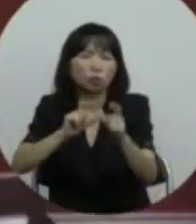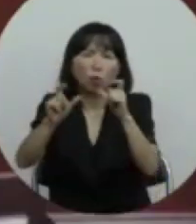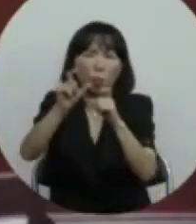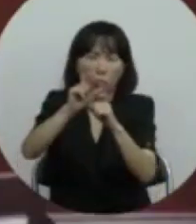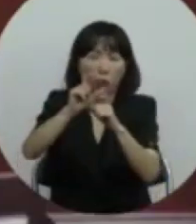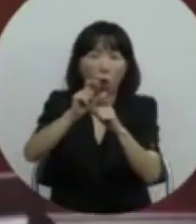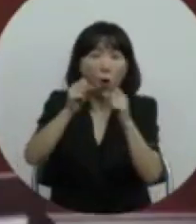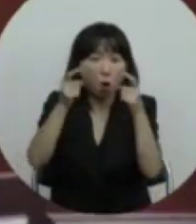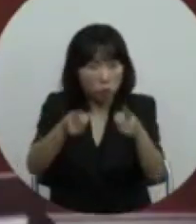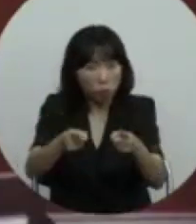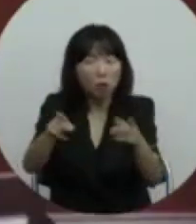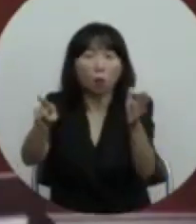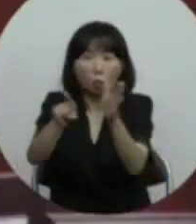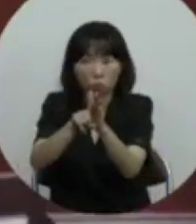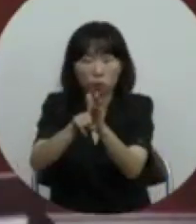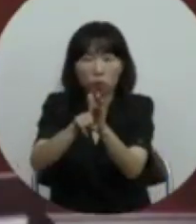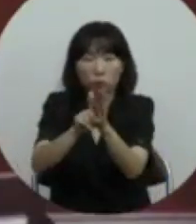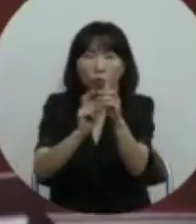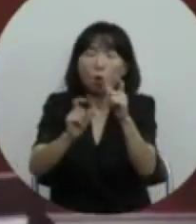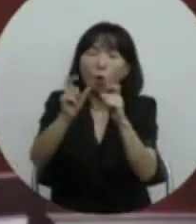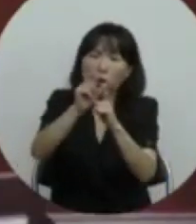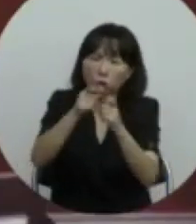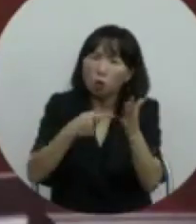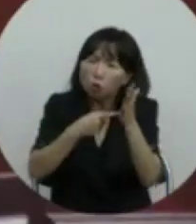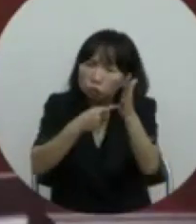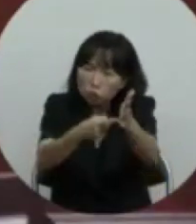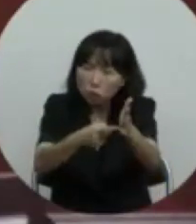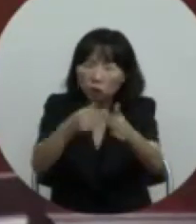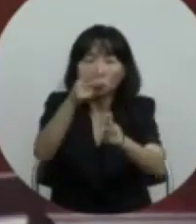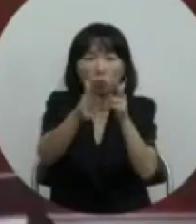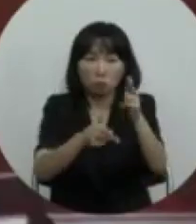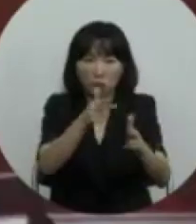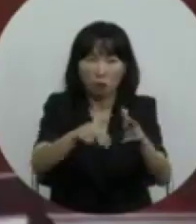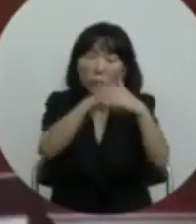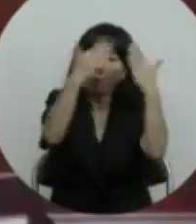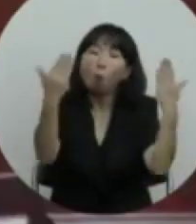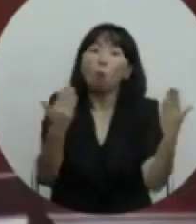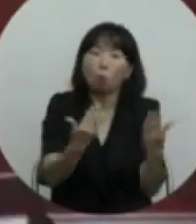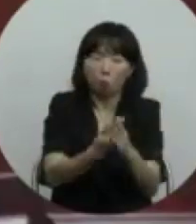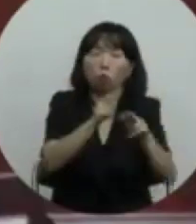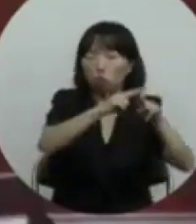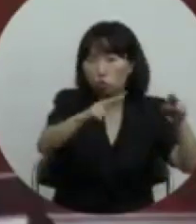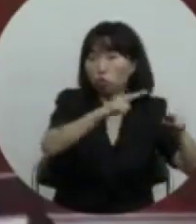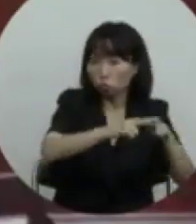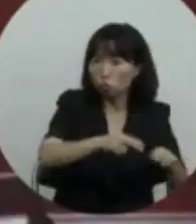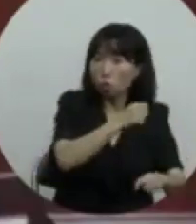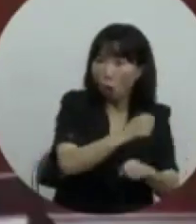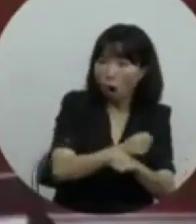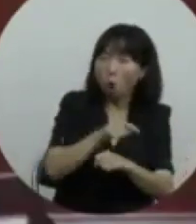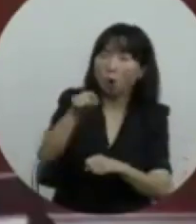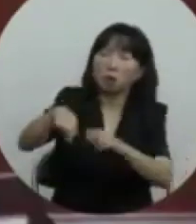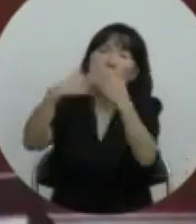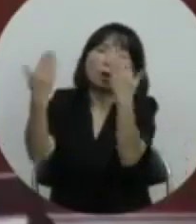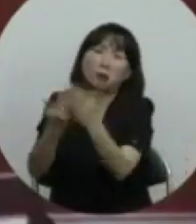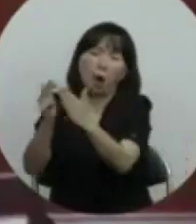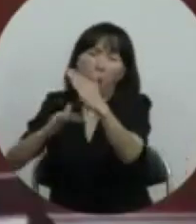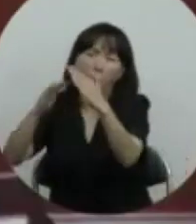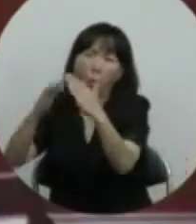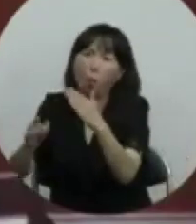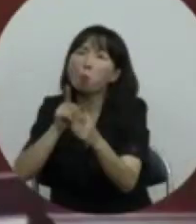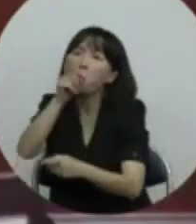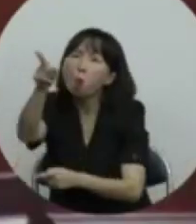기여였다고 믿었으며 그동안 계획하고 추진하던 사업도 모두 취소하고 공모에